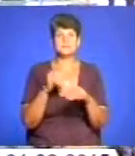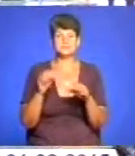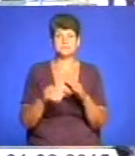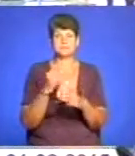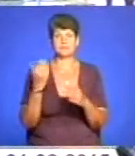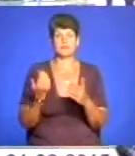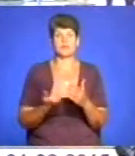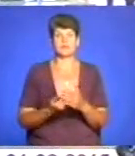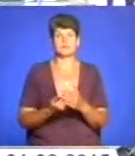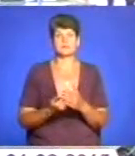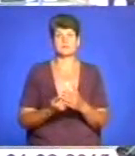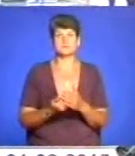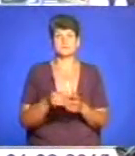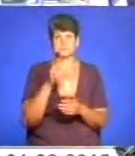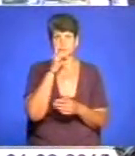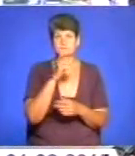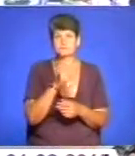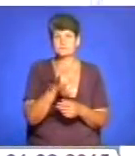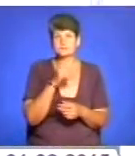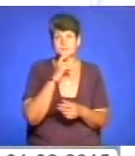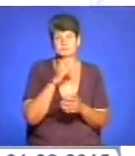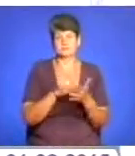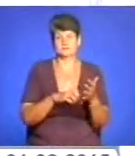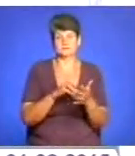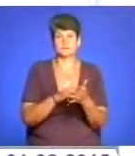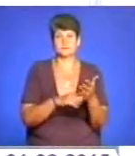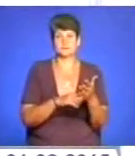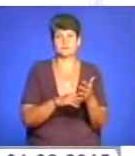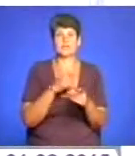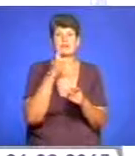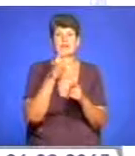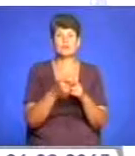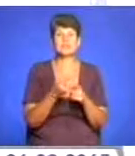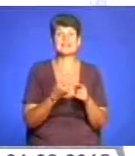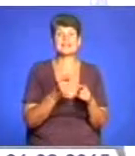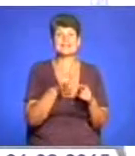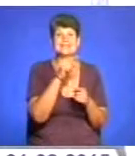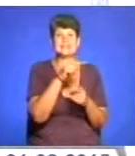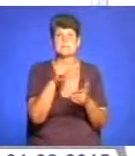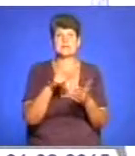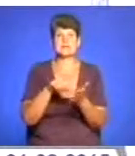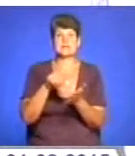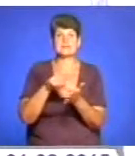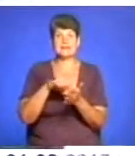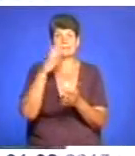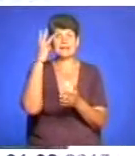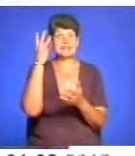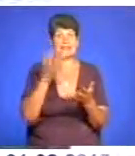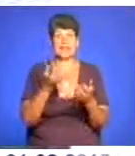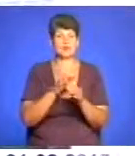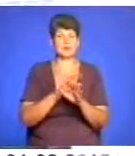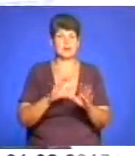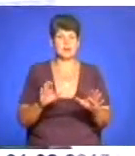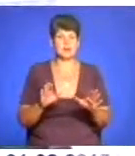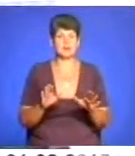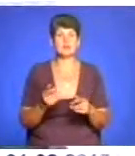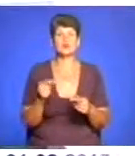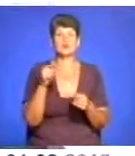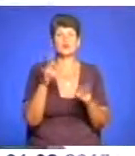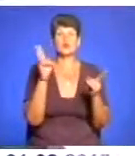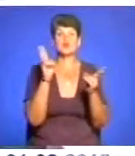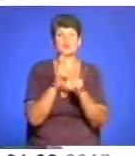територіальної громади. Незрозумілих причин. Відповіді на ці запитання представники Хмельниччини так і не отримали. Таким чином